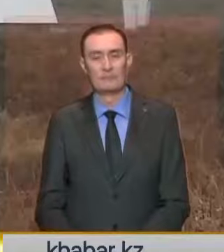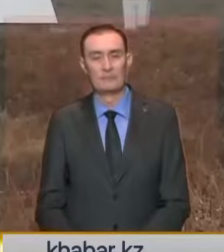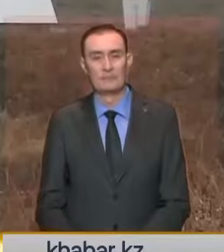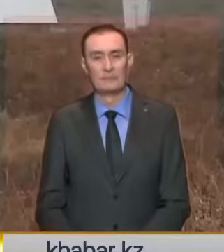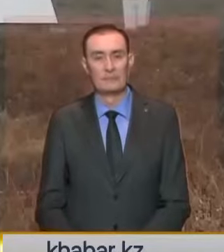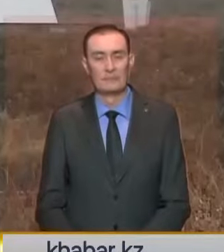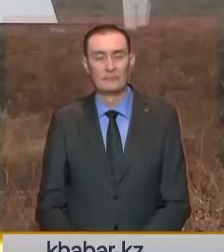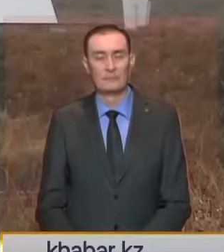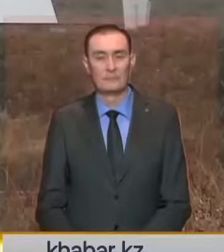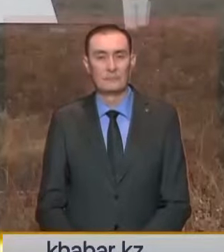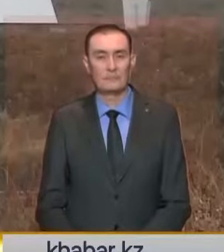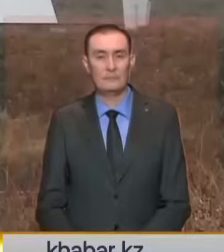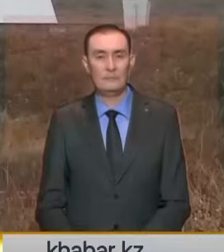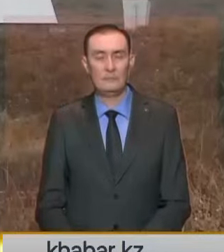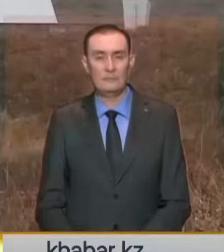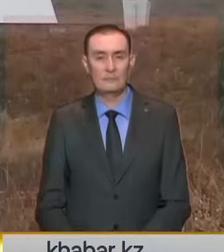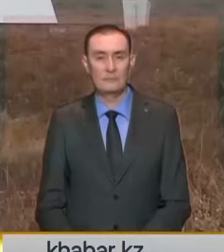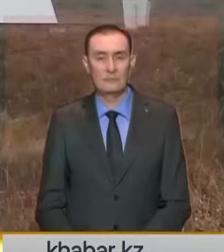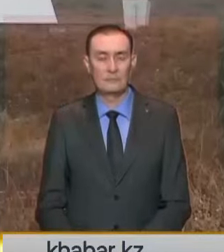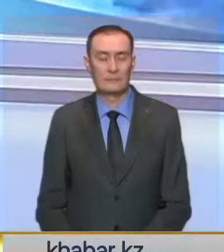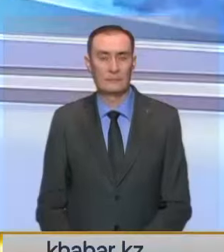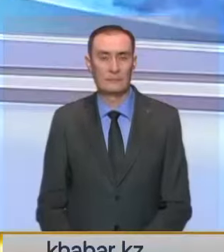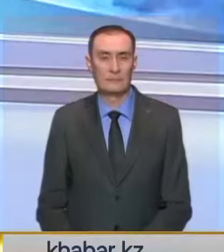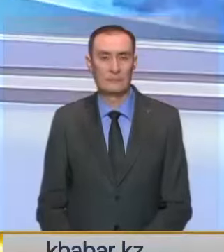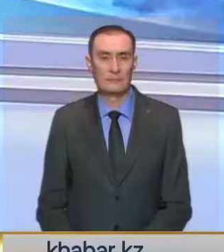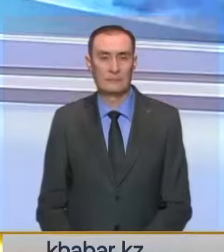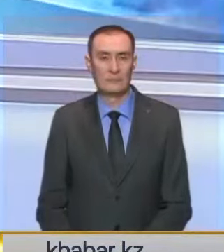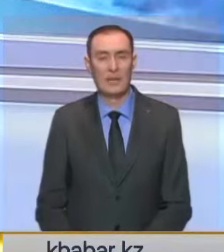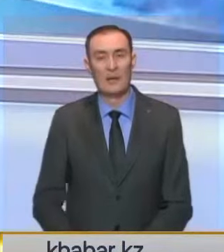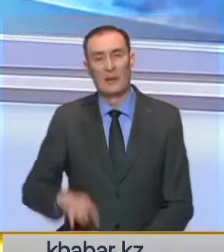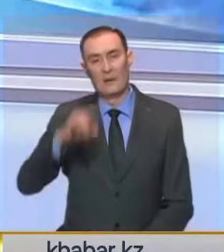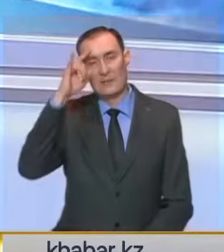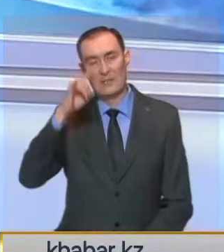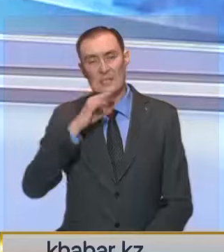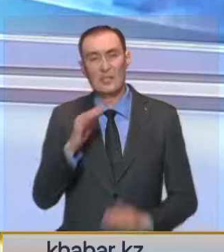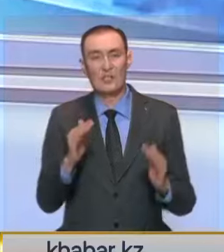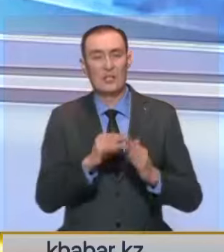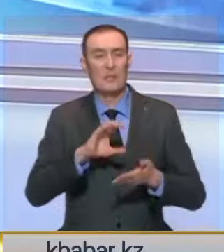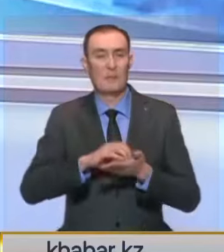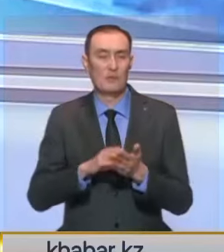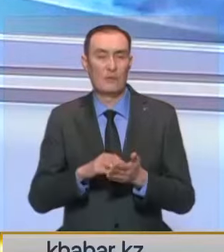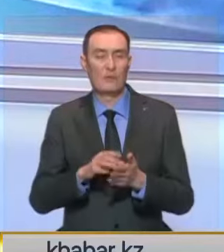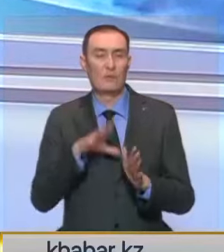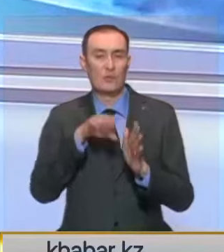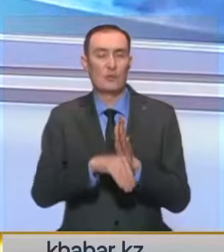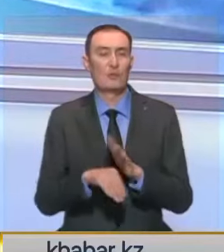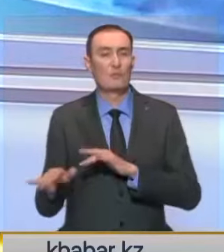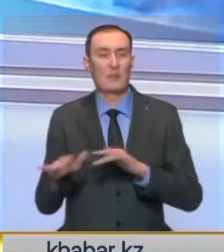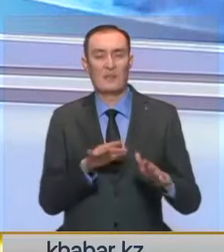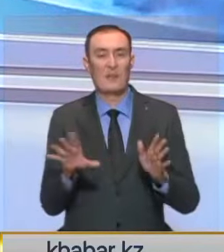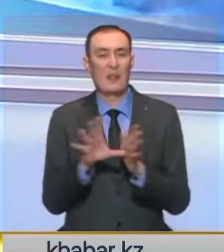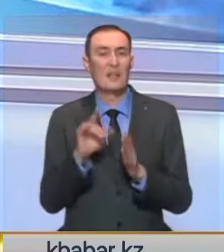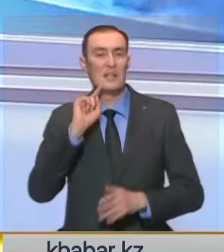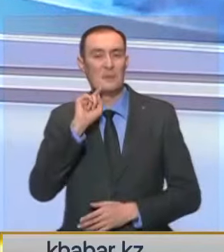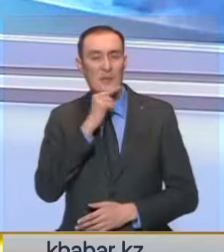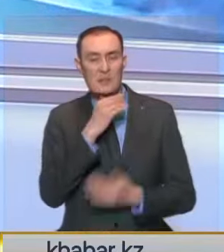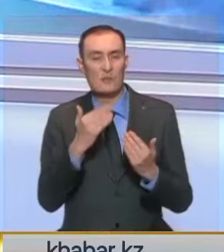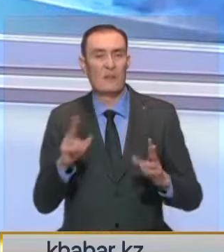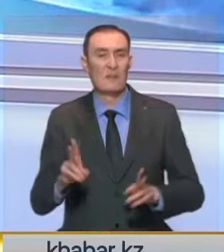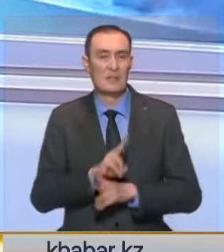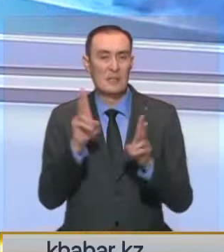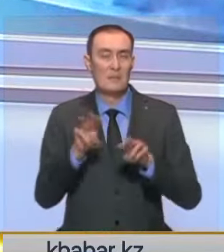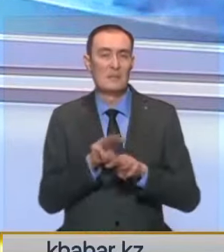Гривоканов, Усть-Каменогорск, Хабар. В Казахстане жилые помещения могут перейти к внедрению механизмов энергосбережения. Сегодня